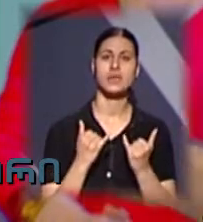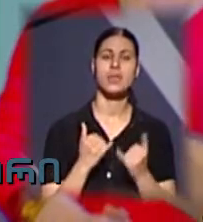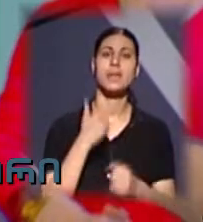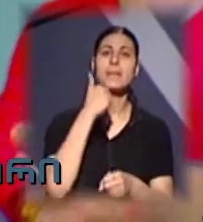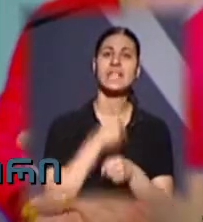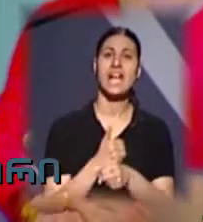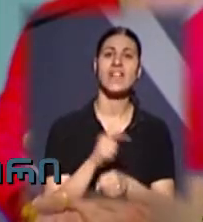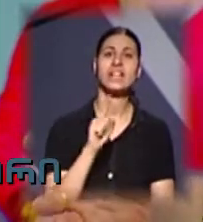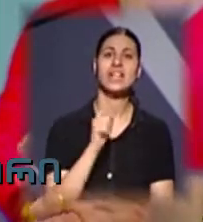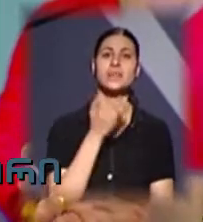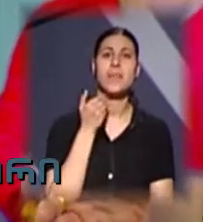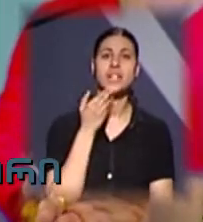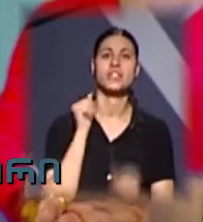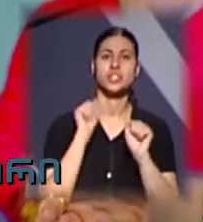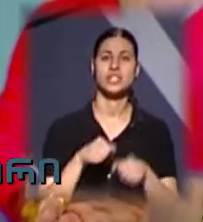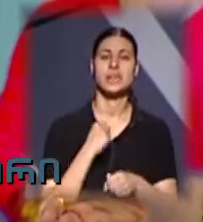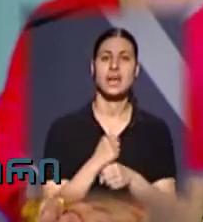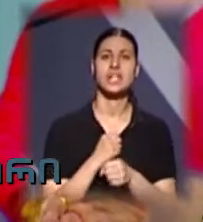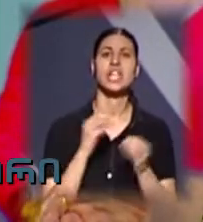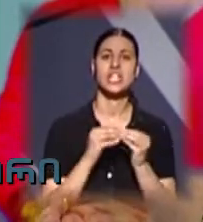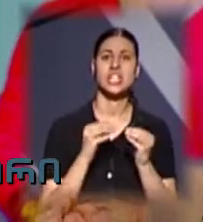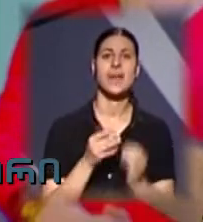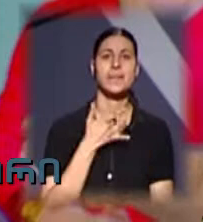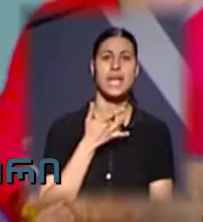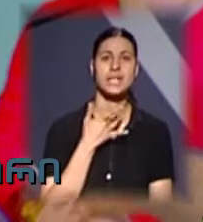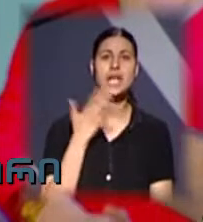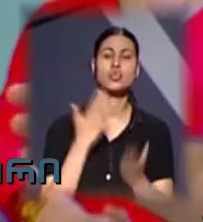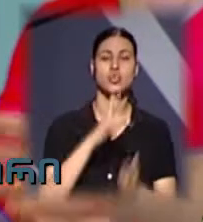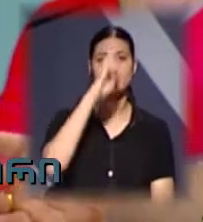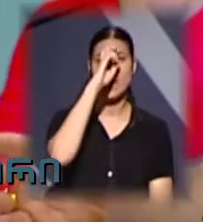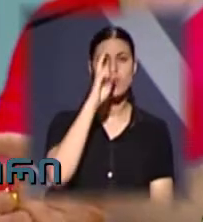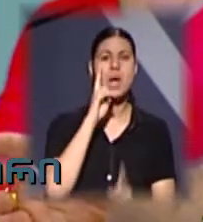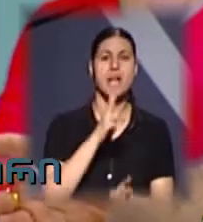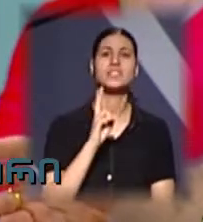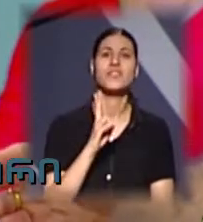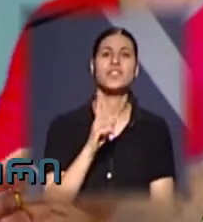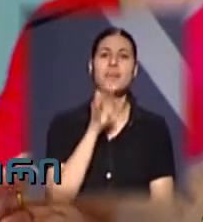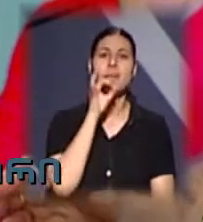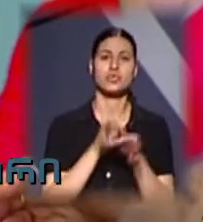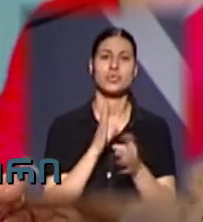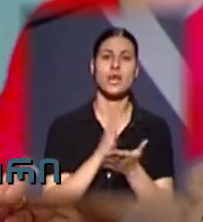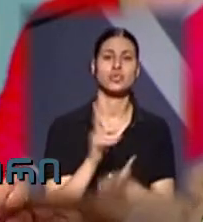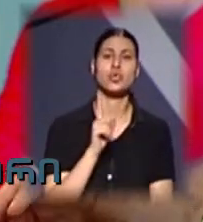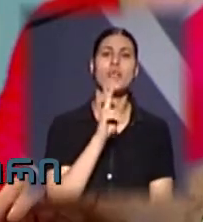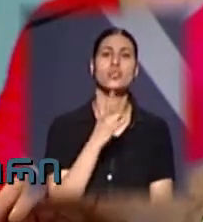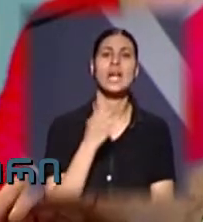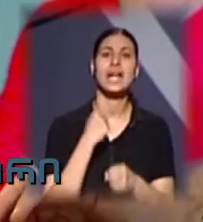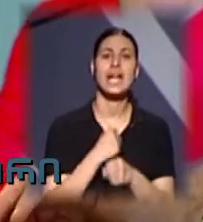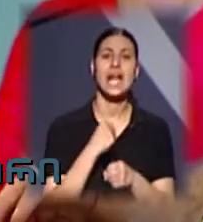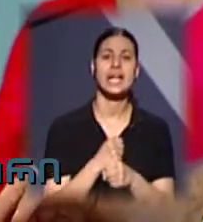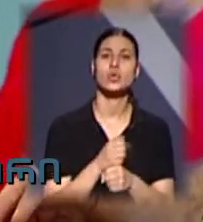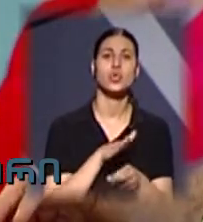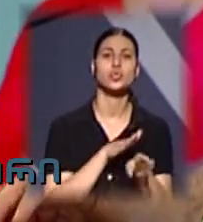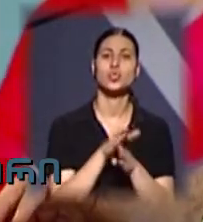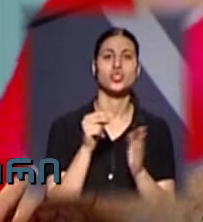თავარი რაც მარტივად შეიძლება გააკეთოს იგივე თბილისის მერია იქნება თუ მთავრობა თუ არ ვიცი ვისი ეგიდით ხდება ესა რომ გააკეთოს ეგრეთ წოდებული არა